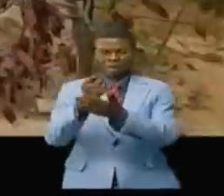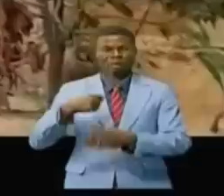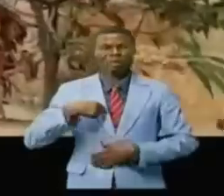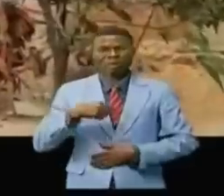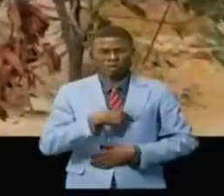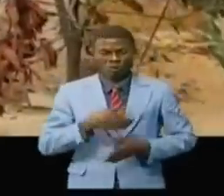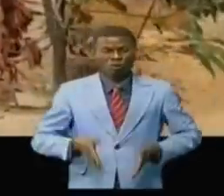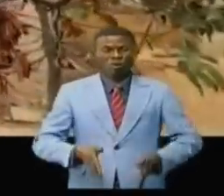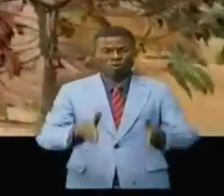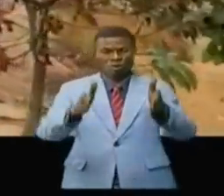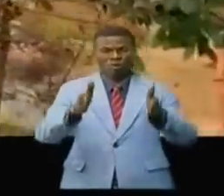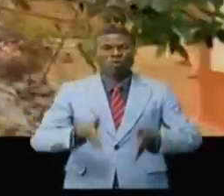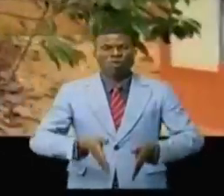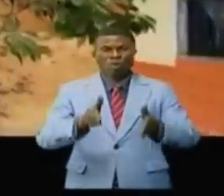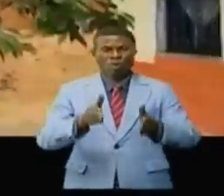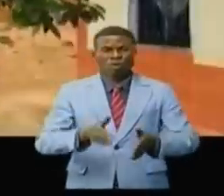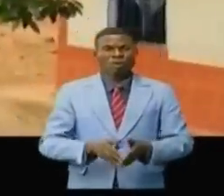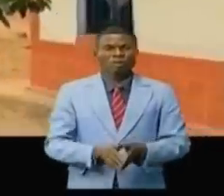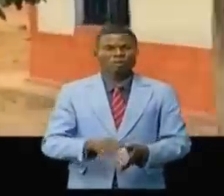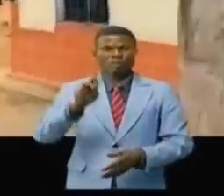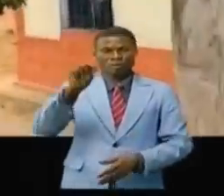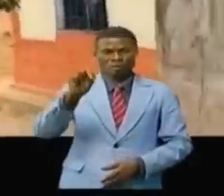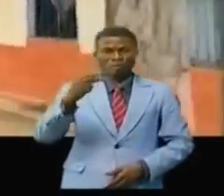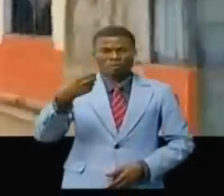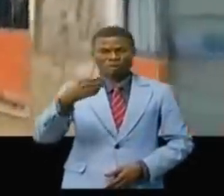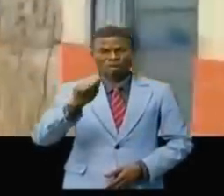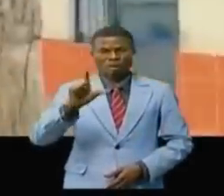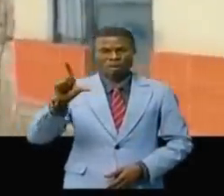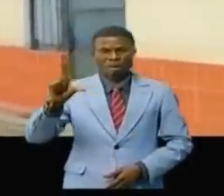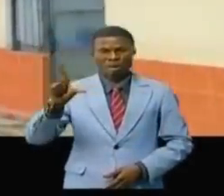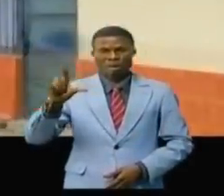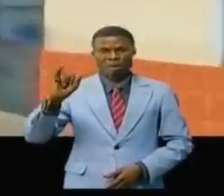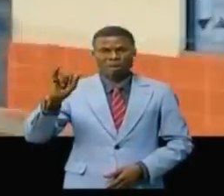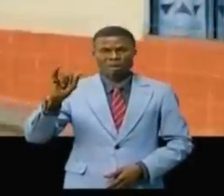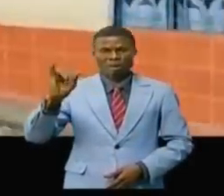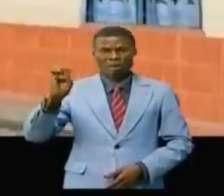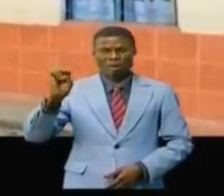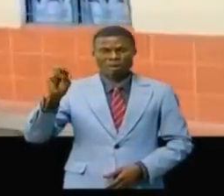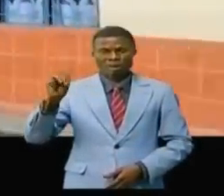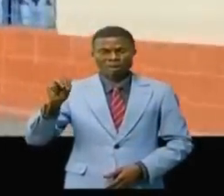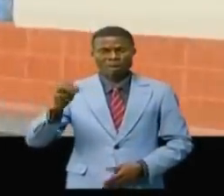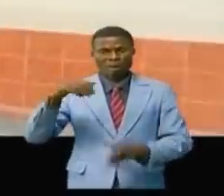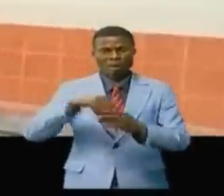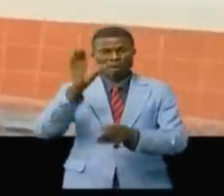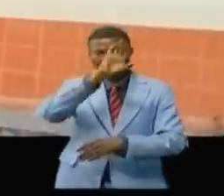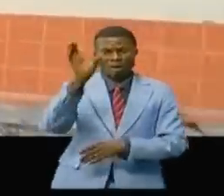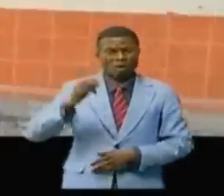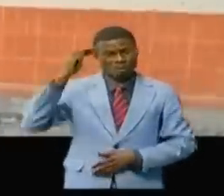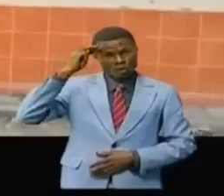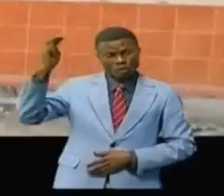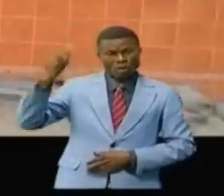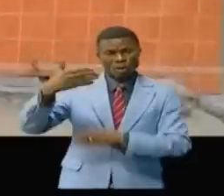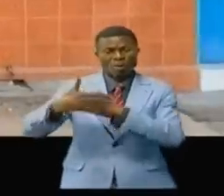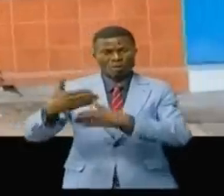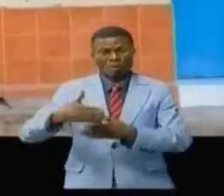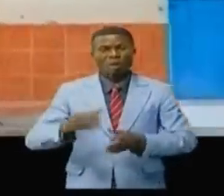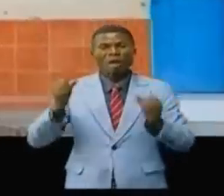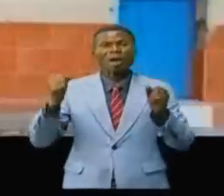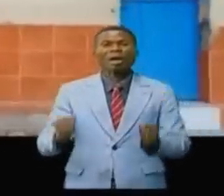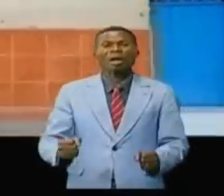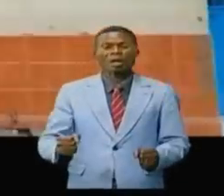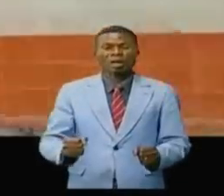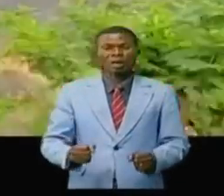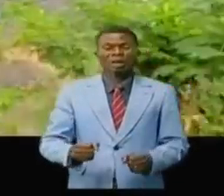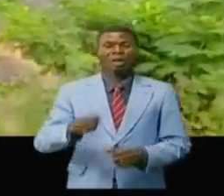sur l'avenue Ngaliem, dans la commune de Mongafula, non loin de l'arrêt